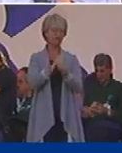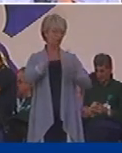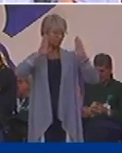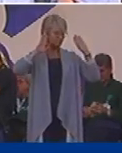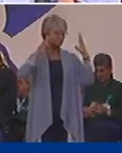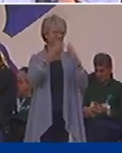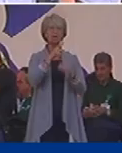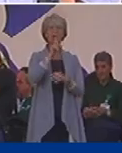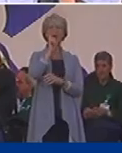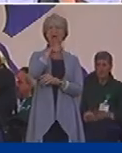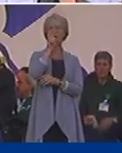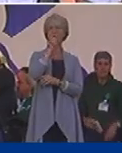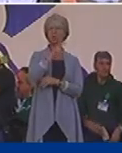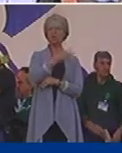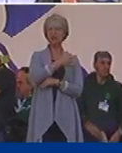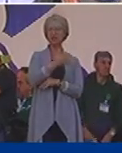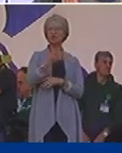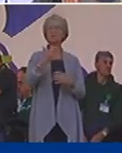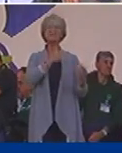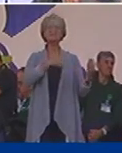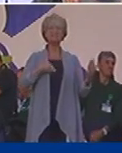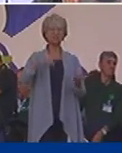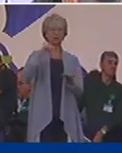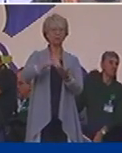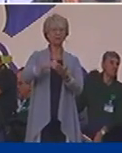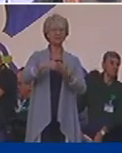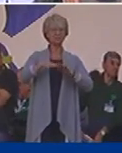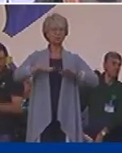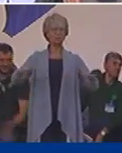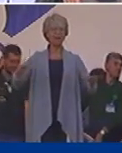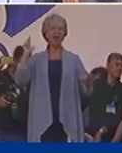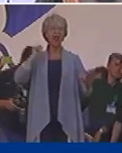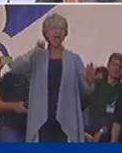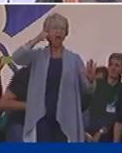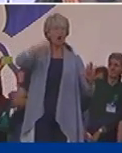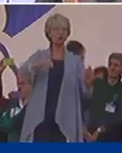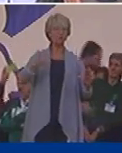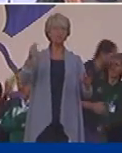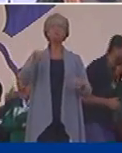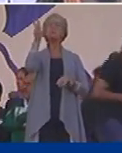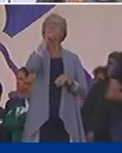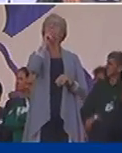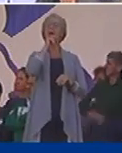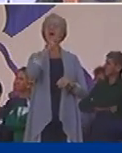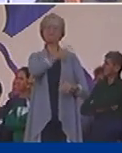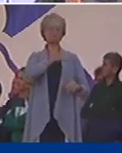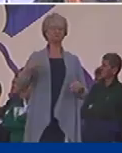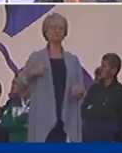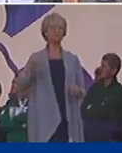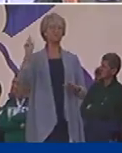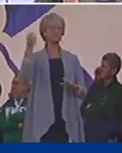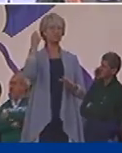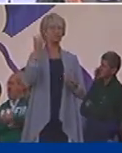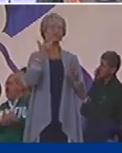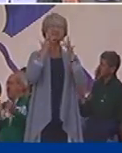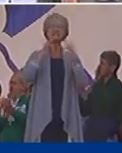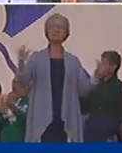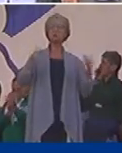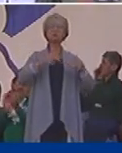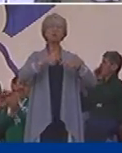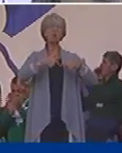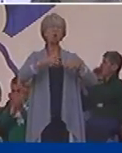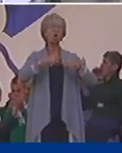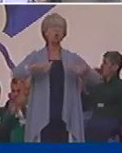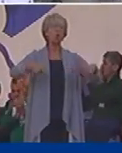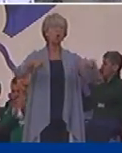aquilani e quel candidato sindaco è qua sul palco e l'anno prossimo verrà qua a parlare da sindaco e non semplicemente da consigliere